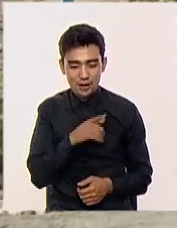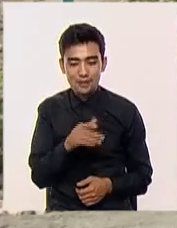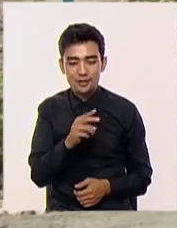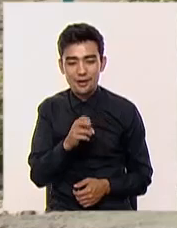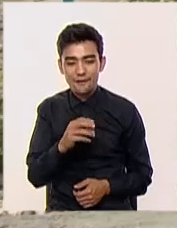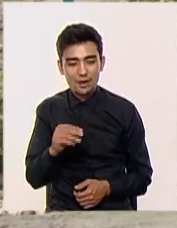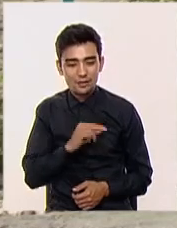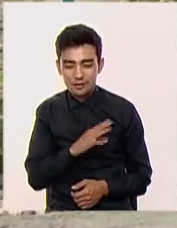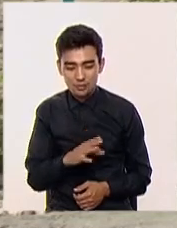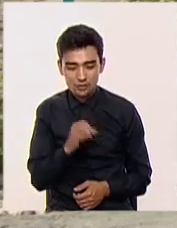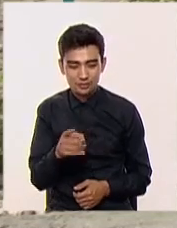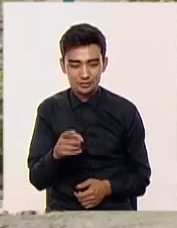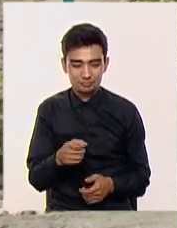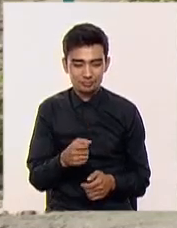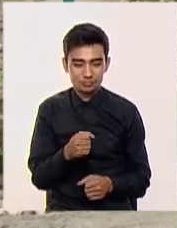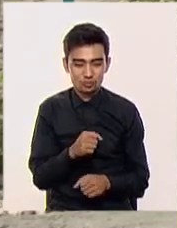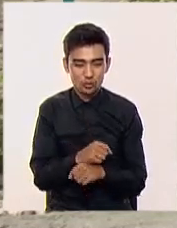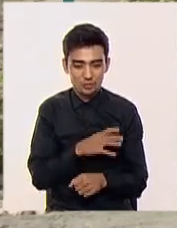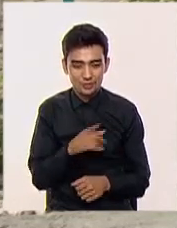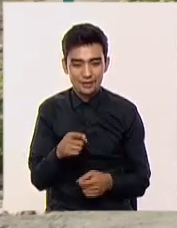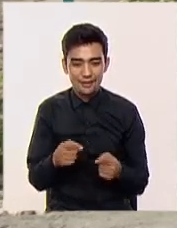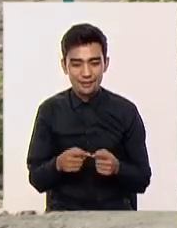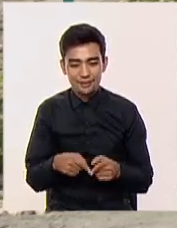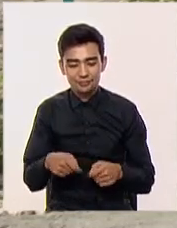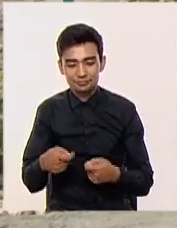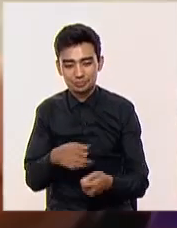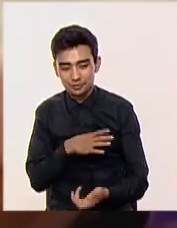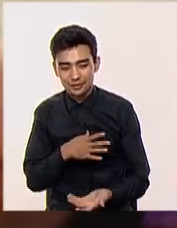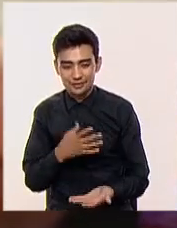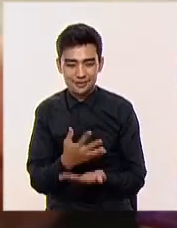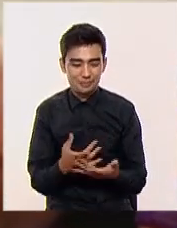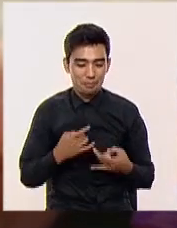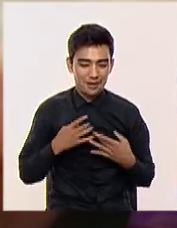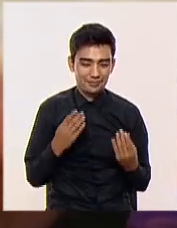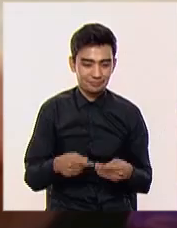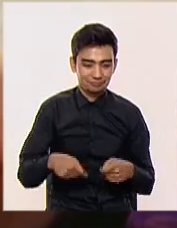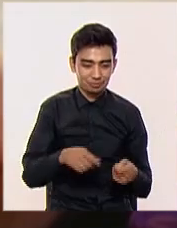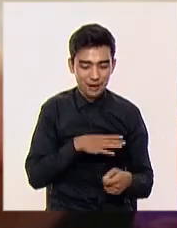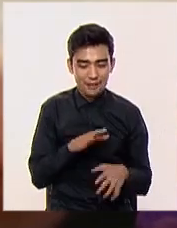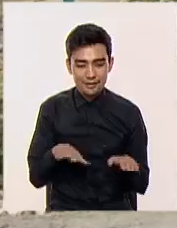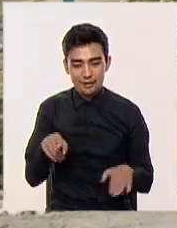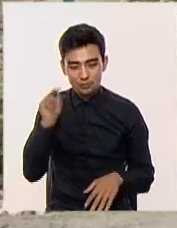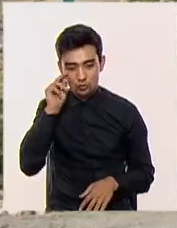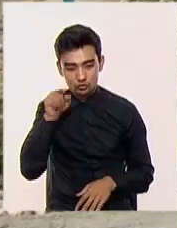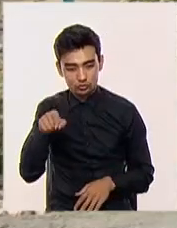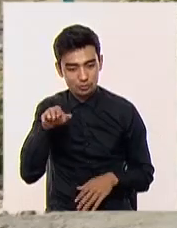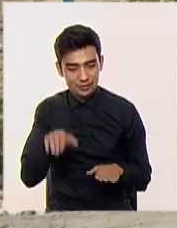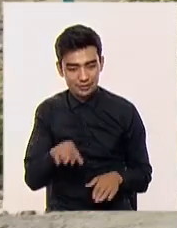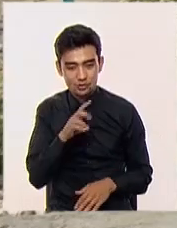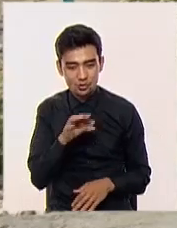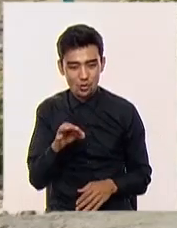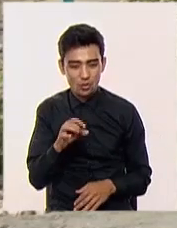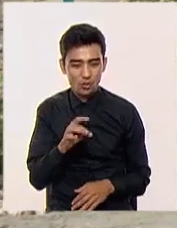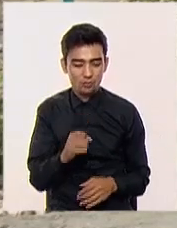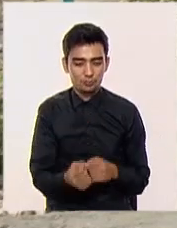оно не действующее. Его просто сдавали иногда, ну, для каких-то мероприятий. Дети там занимались, но так как пошел